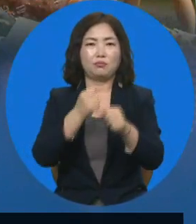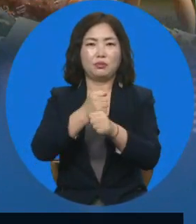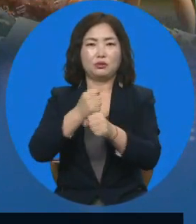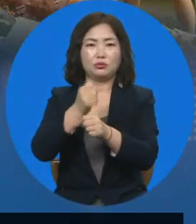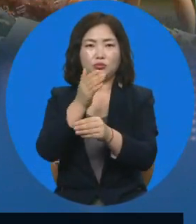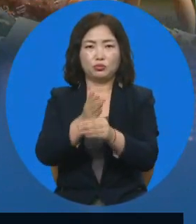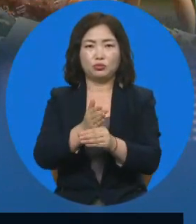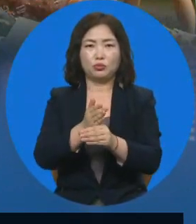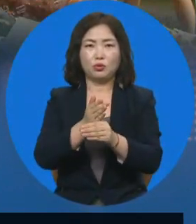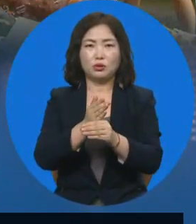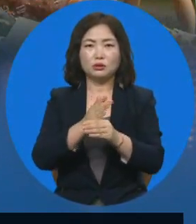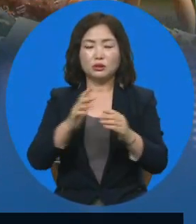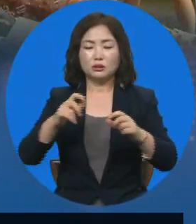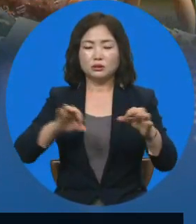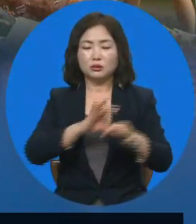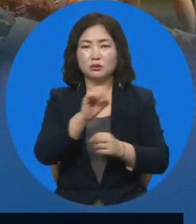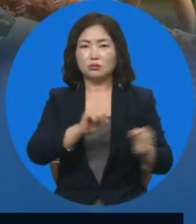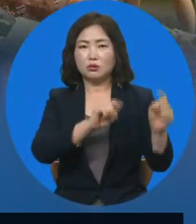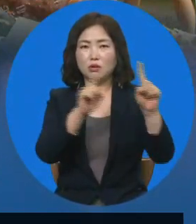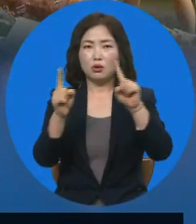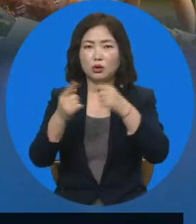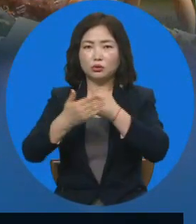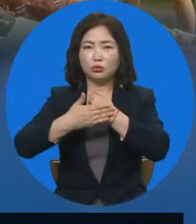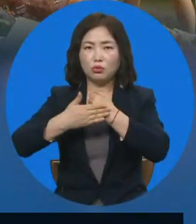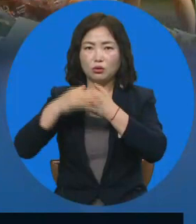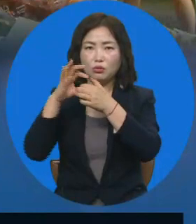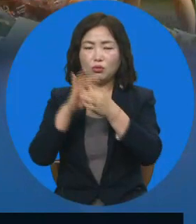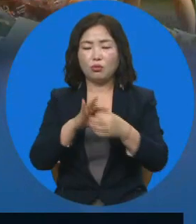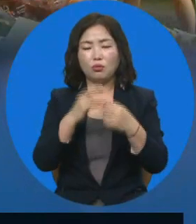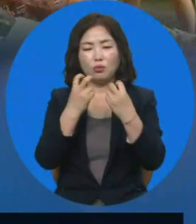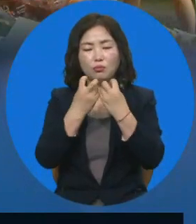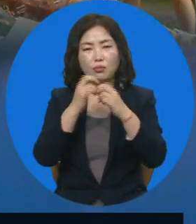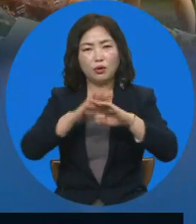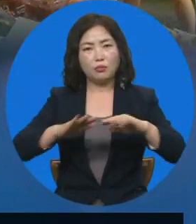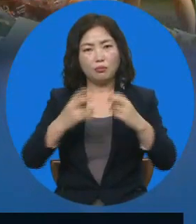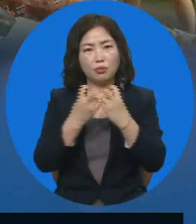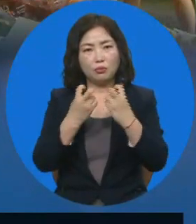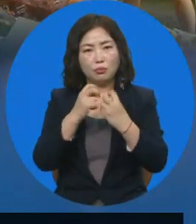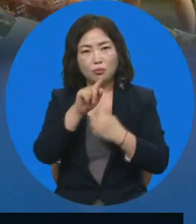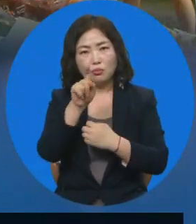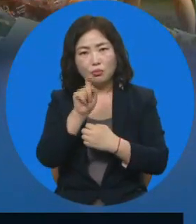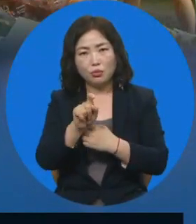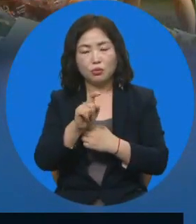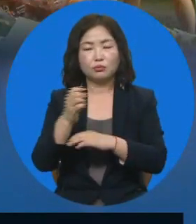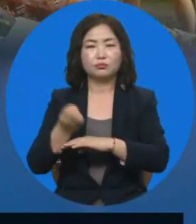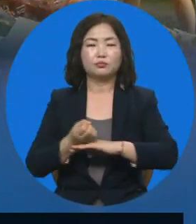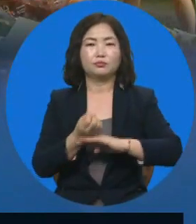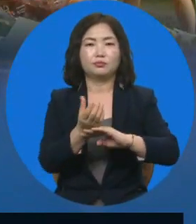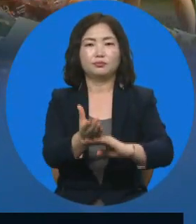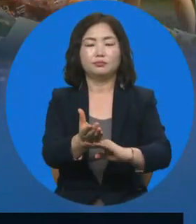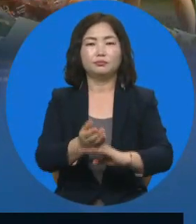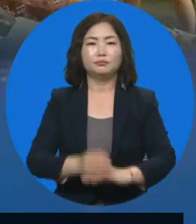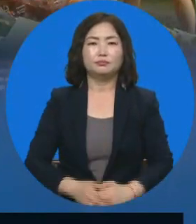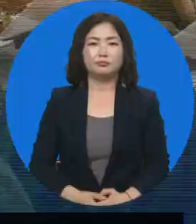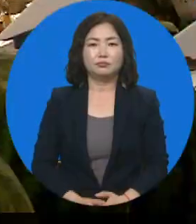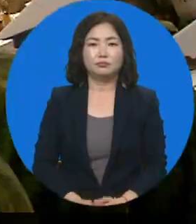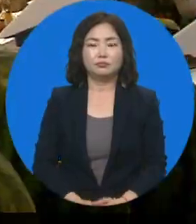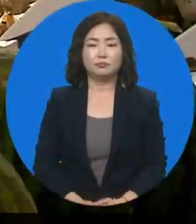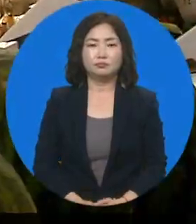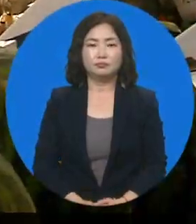있습니다 실제 지역경제 활성 으로 이어지도록 하기 위해서는 어떻게 해야 할까요 엄지원 기자가 보도합니다